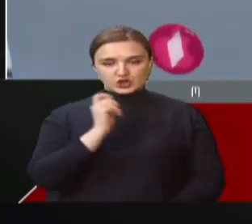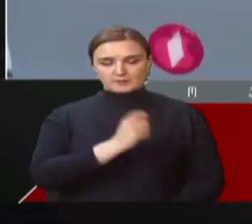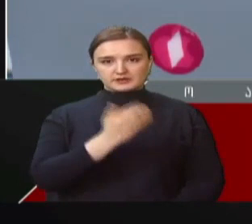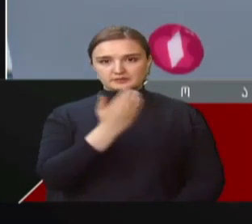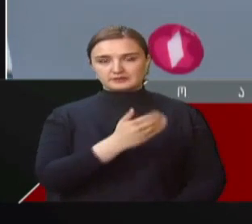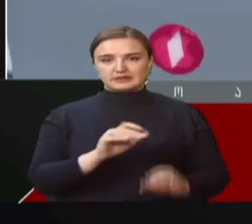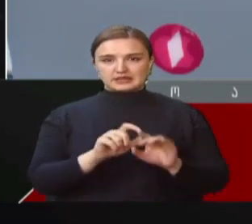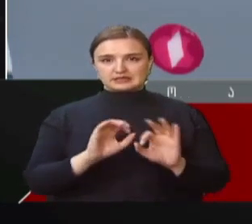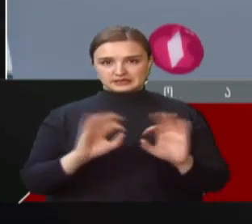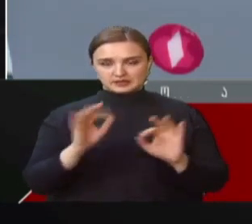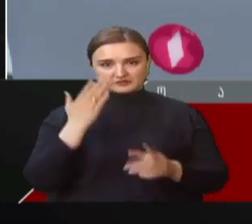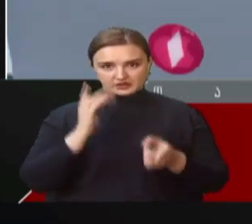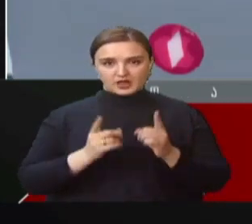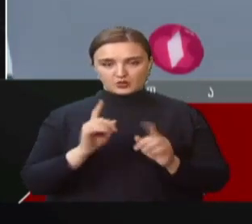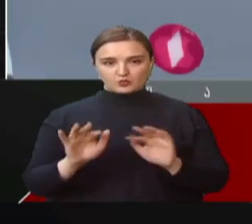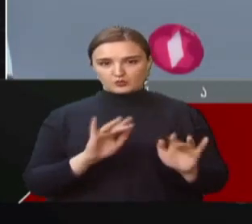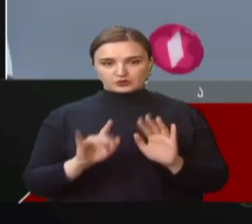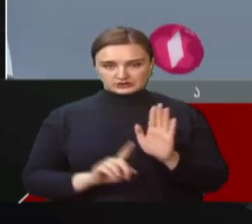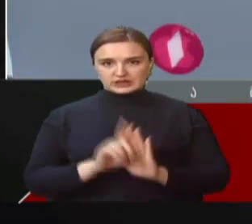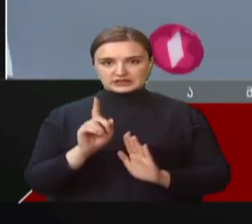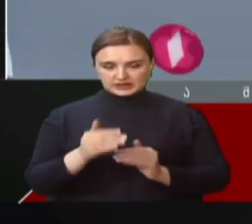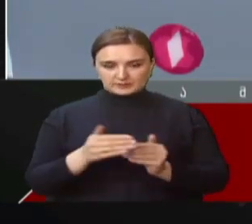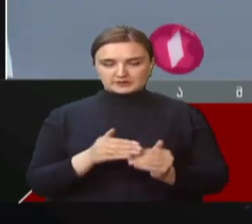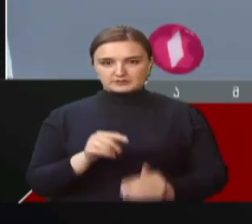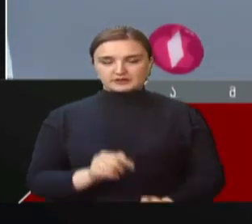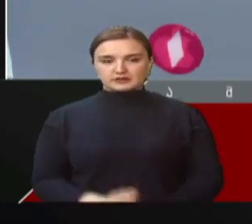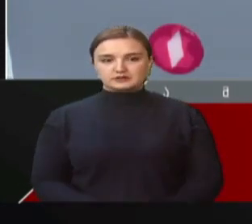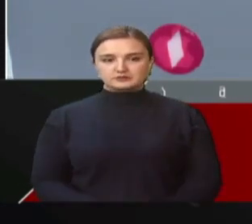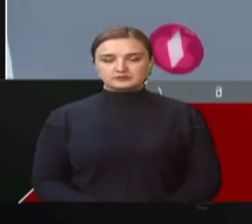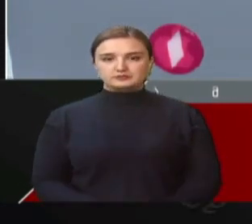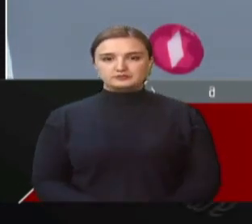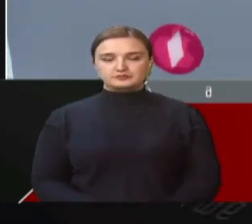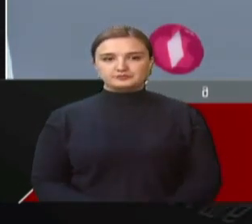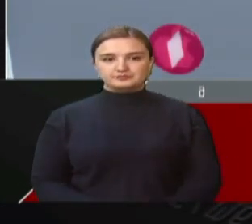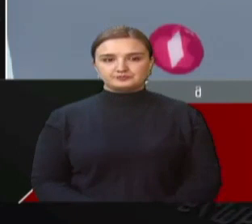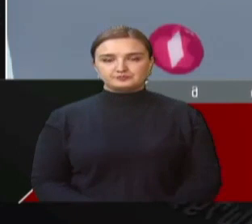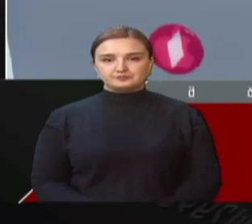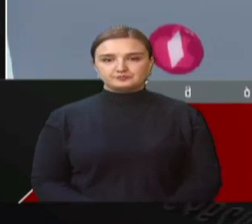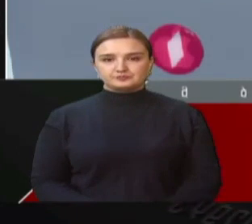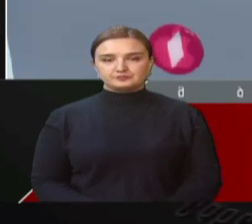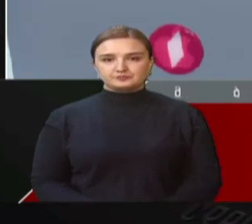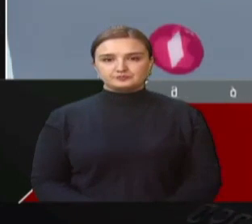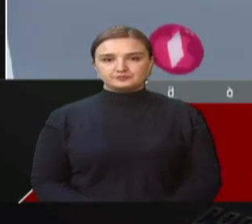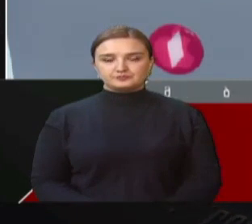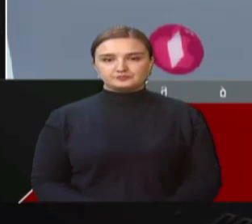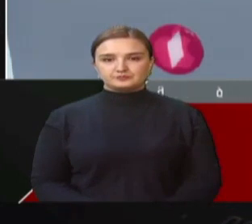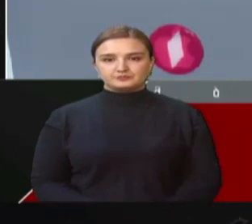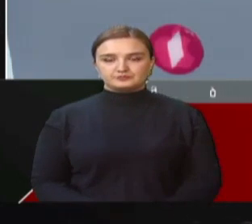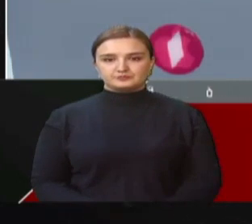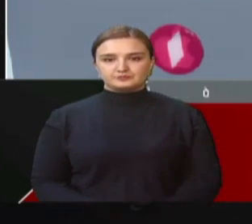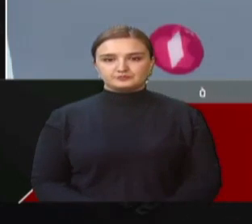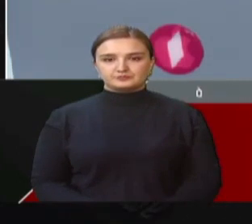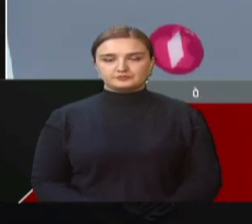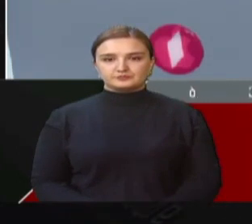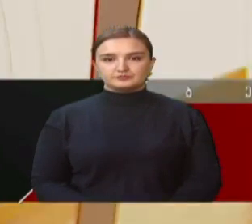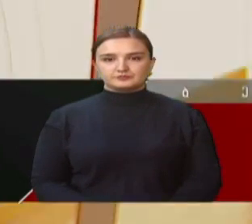ამ განცხადებას არის რეალურად ეს პროცესი დაწყების პირას Depolarizebaze getquit, ese igi